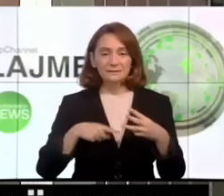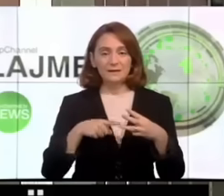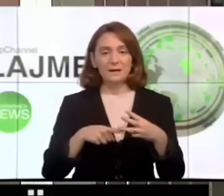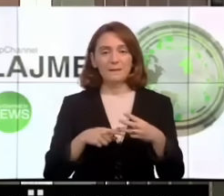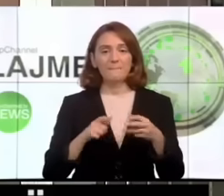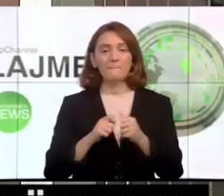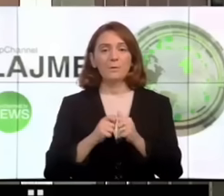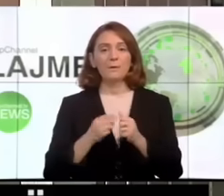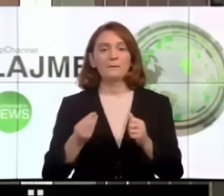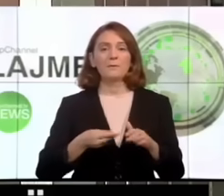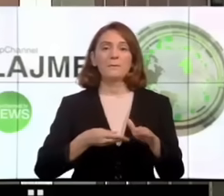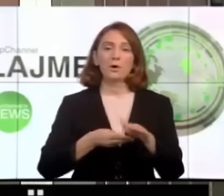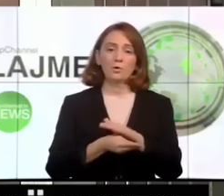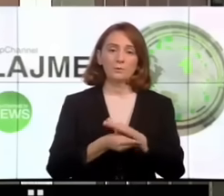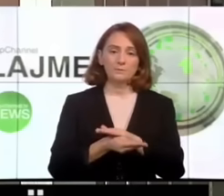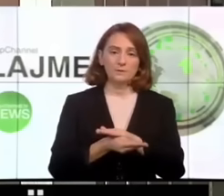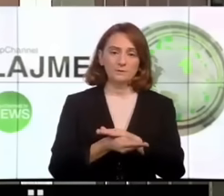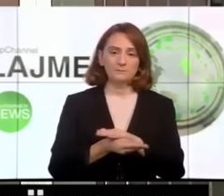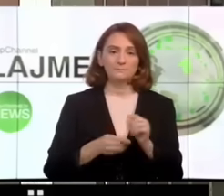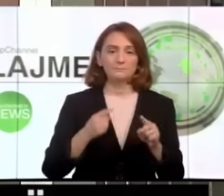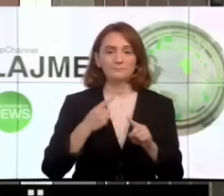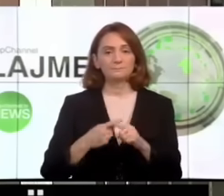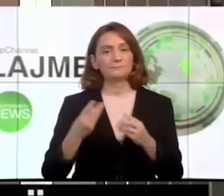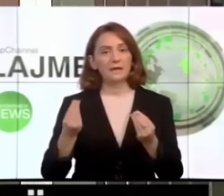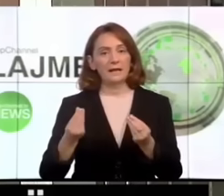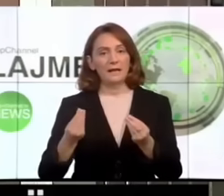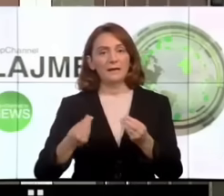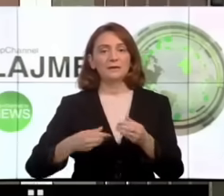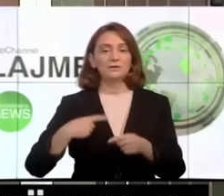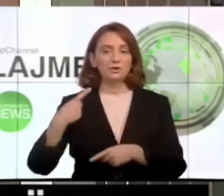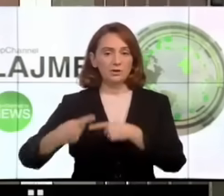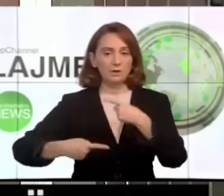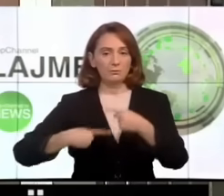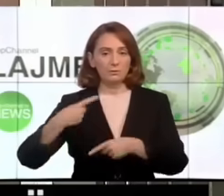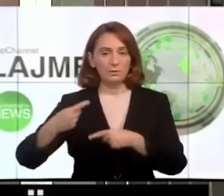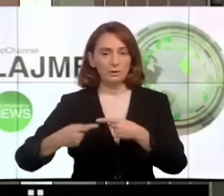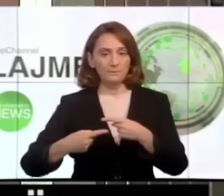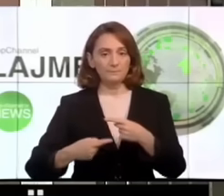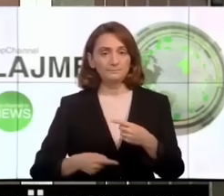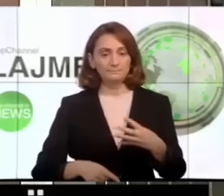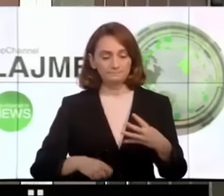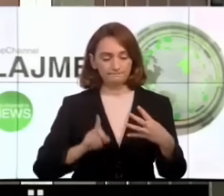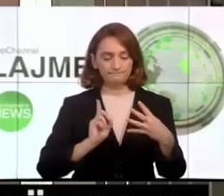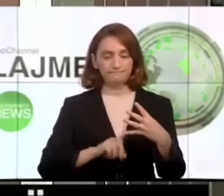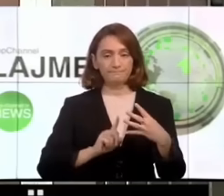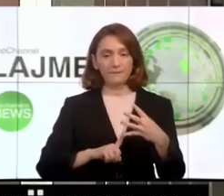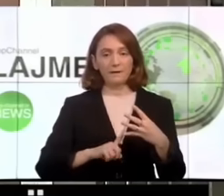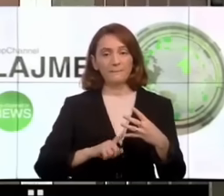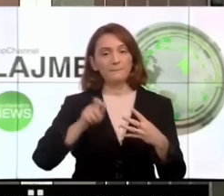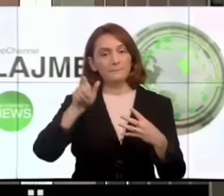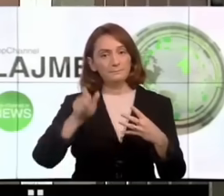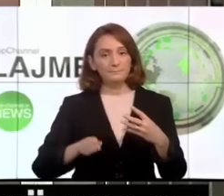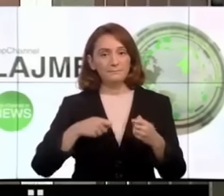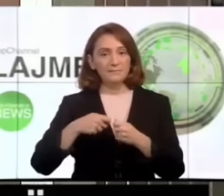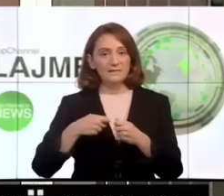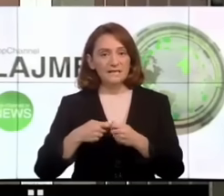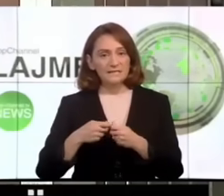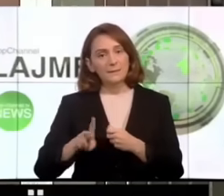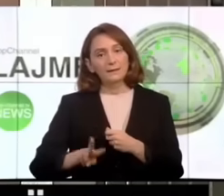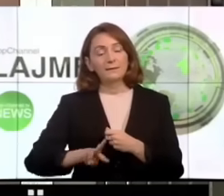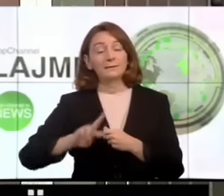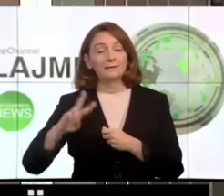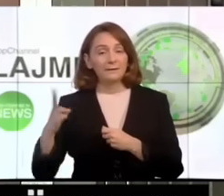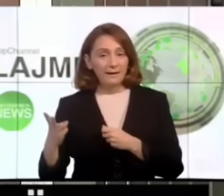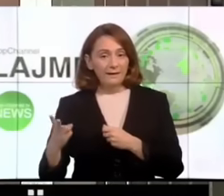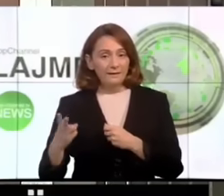funksionarëve të lartë dhe gjithashtu edhe pastrimi i parave. Një biznesmen i katërt, Xhimi Begeja, ditën e djeshme ishte në prokuroria e posaçme SPAK